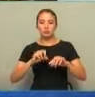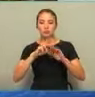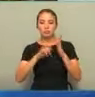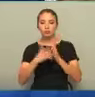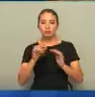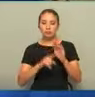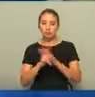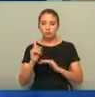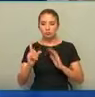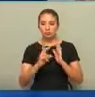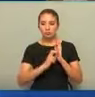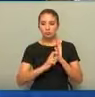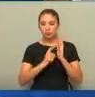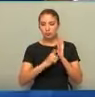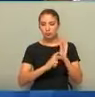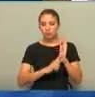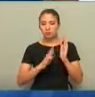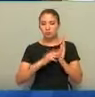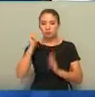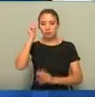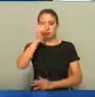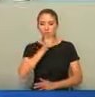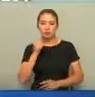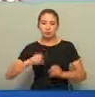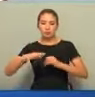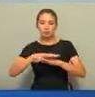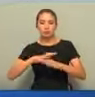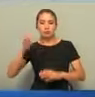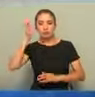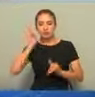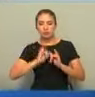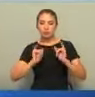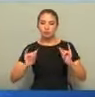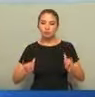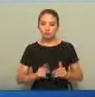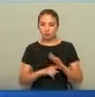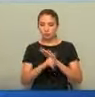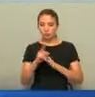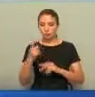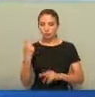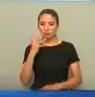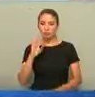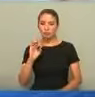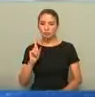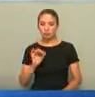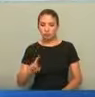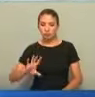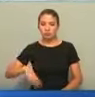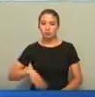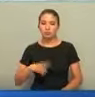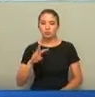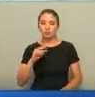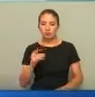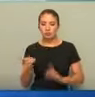соңында 1789 жылы халықтың сауатын ашу мақсатында іргетас қаланған. Алғаш бұл жер мазар, мешіт ал кейіннен